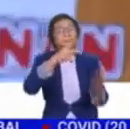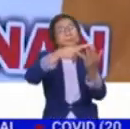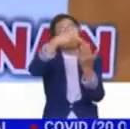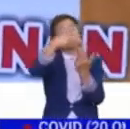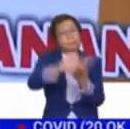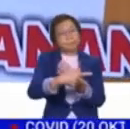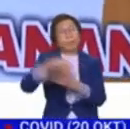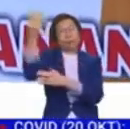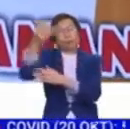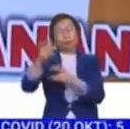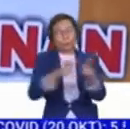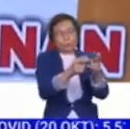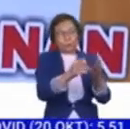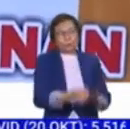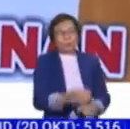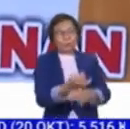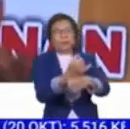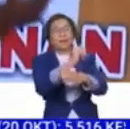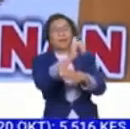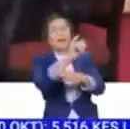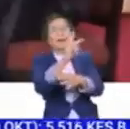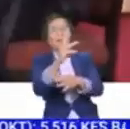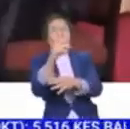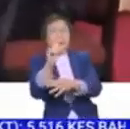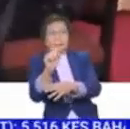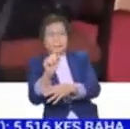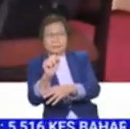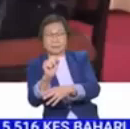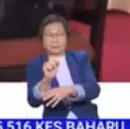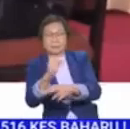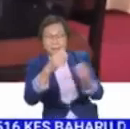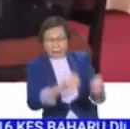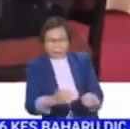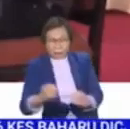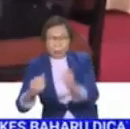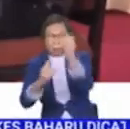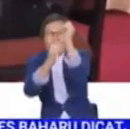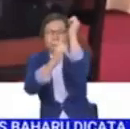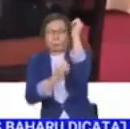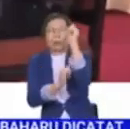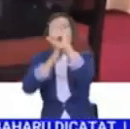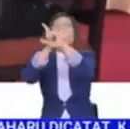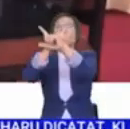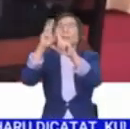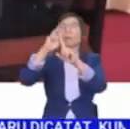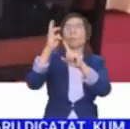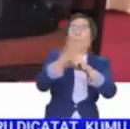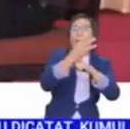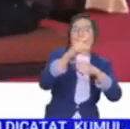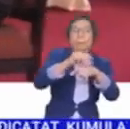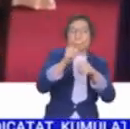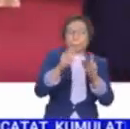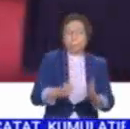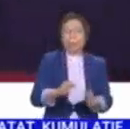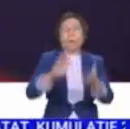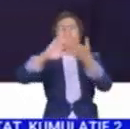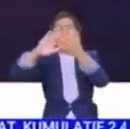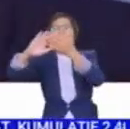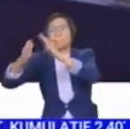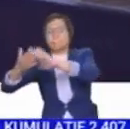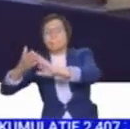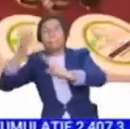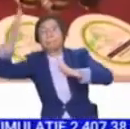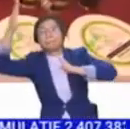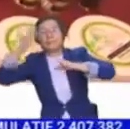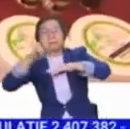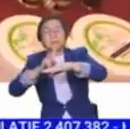program seminar keusahawanan industri kecil dan sederhana acas anjuran Yayasan pelindung kebajikan pengguna masyarakat melisya di